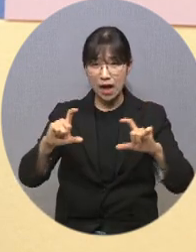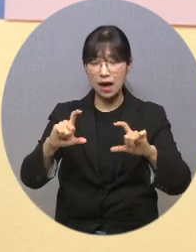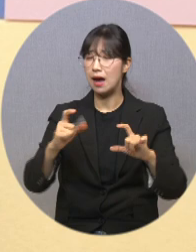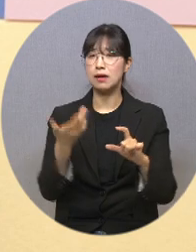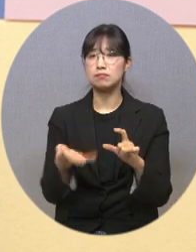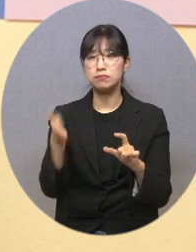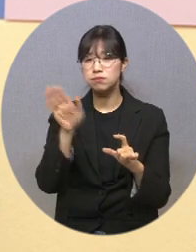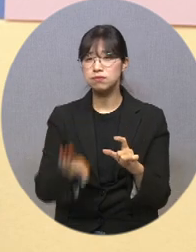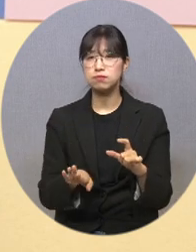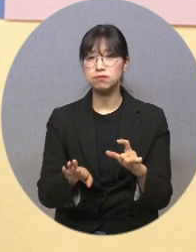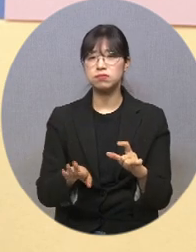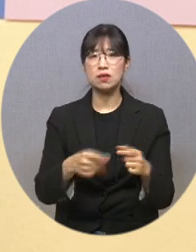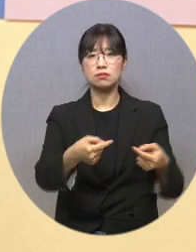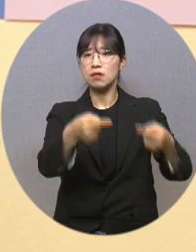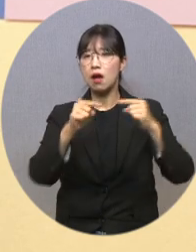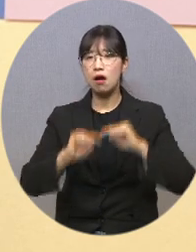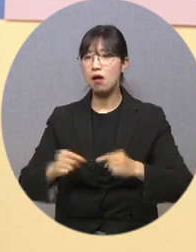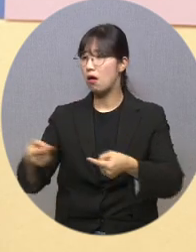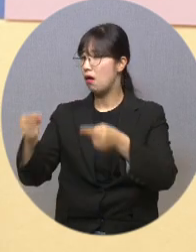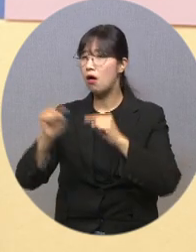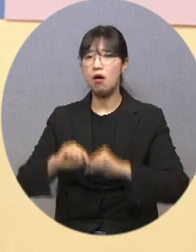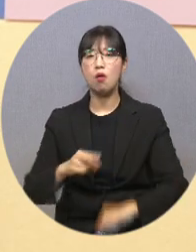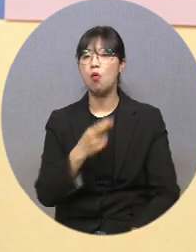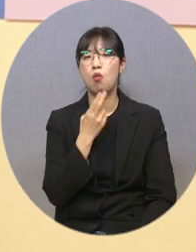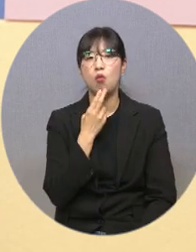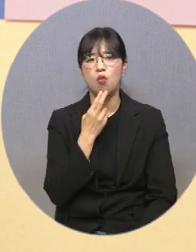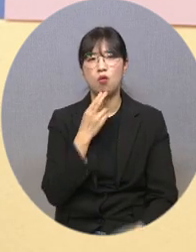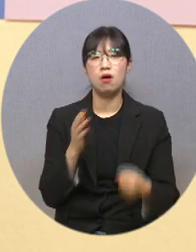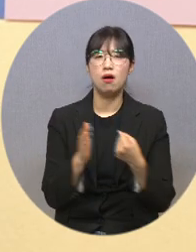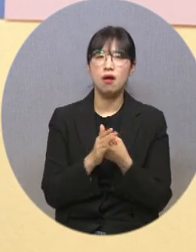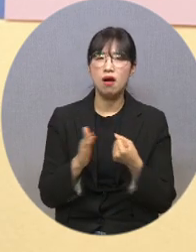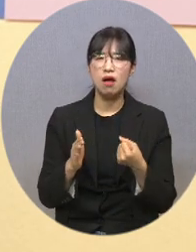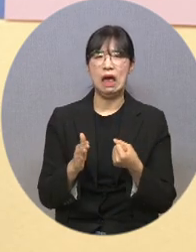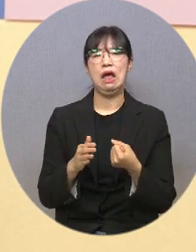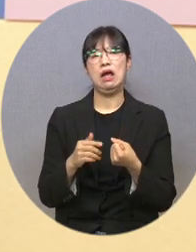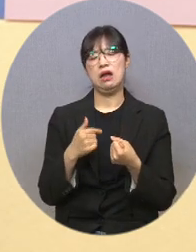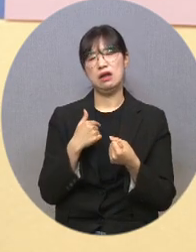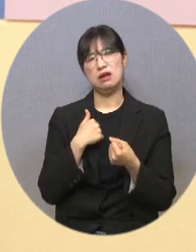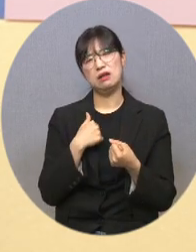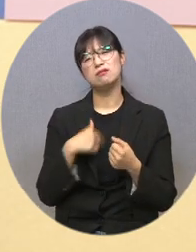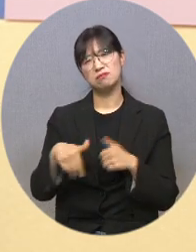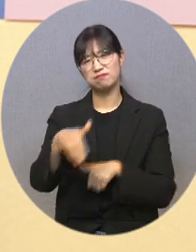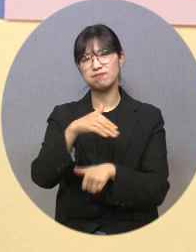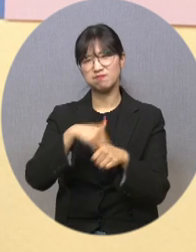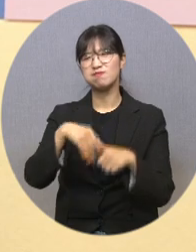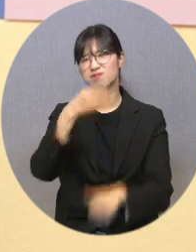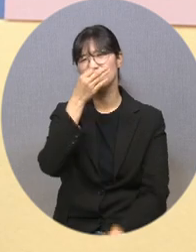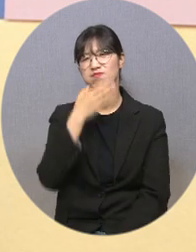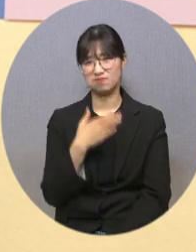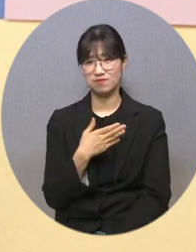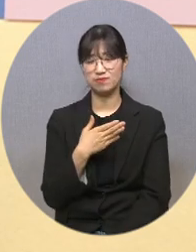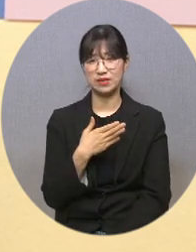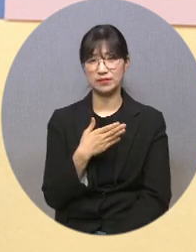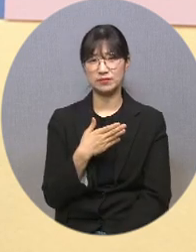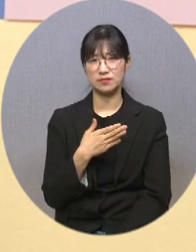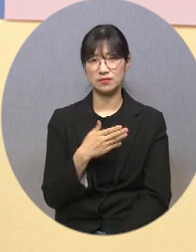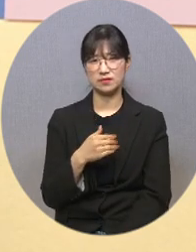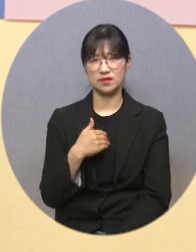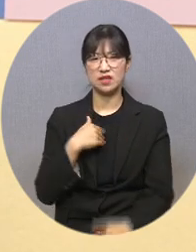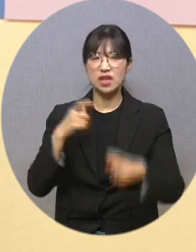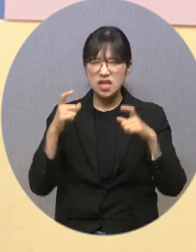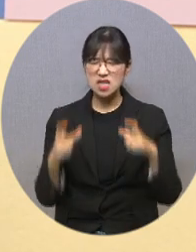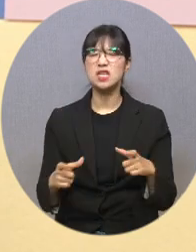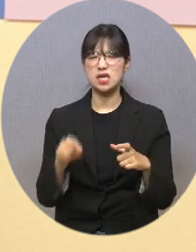공표를 해도 지원하는 데가 없으니까 네. 굉장히 전남도로서도 좀 힘들었나 봐요. 그게 우리 지역의